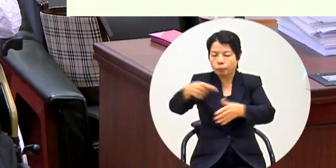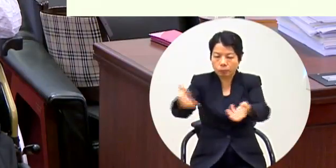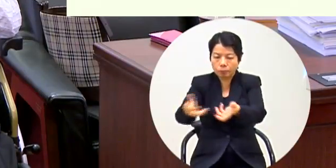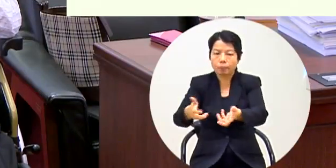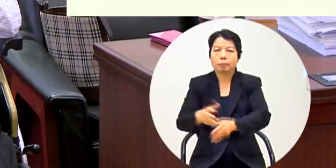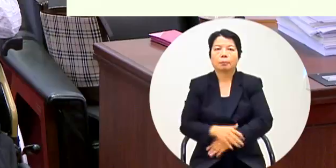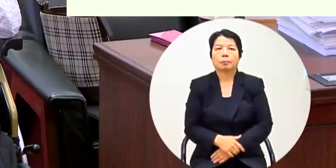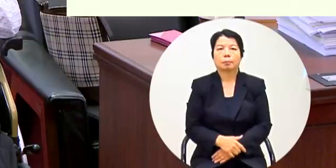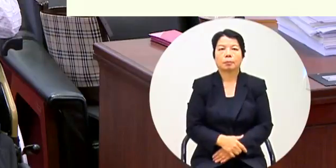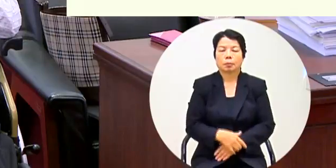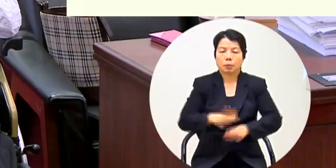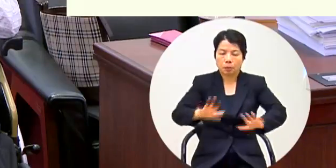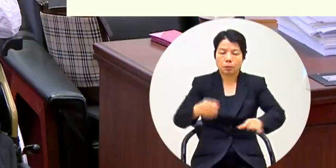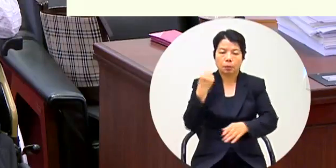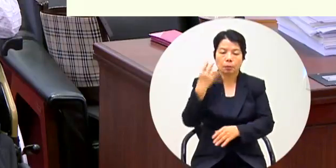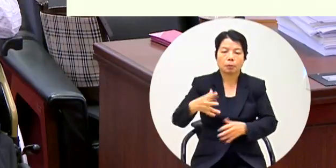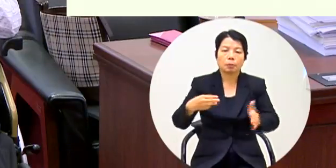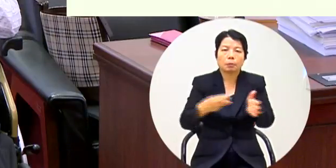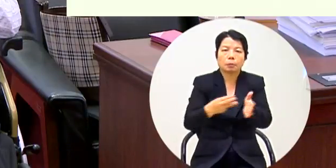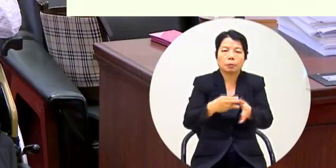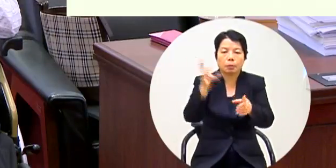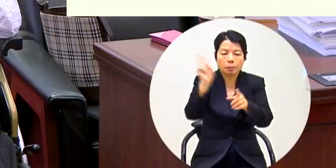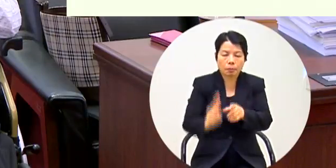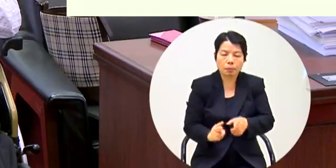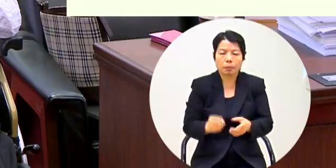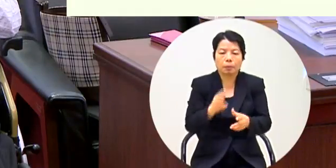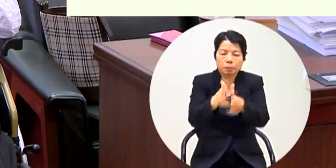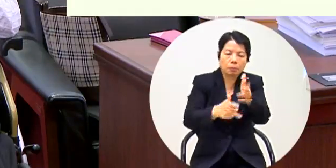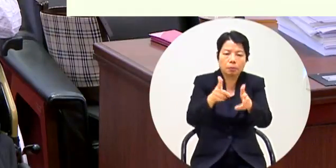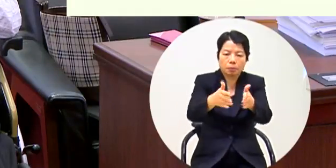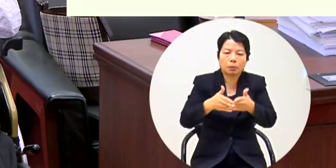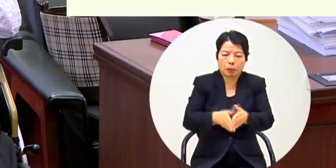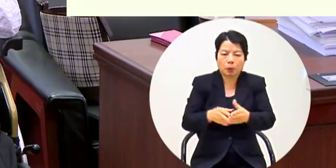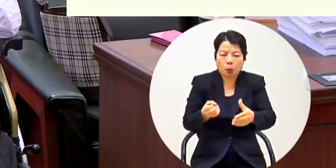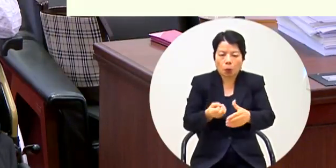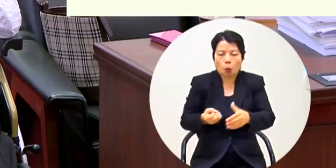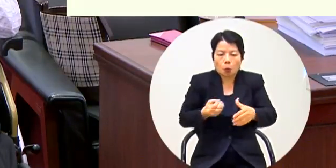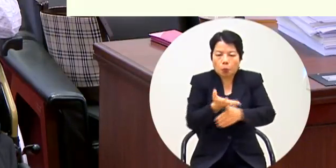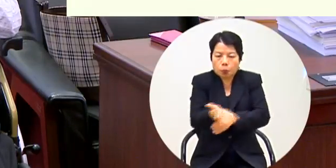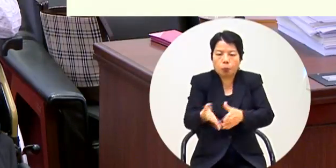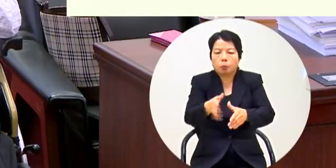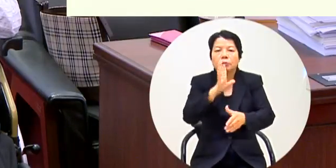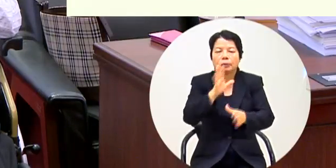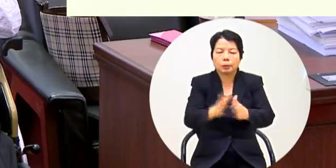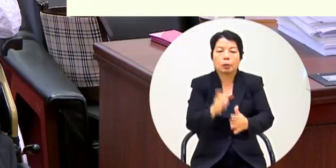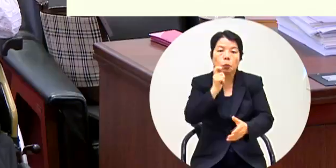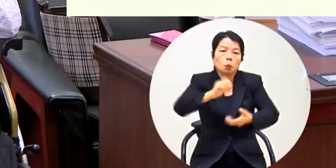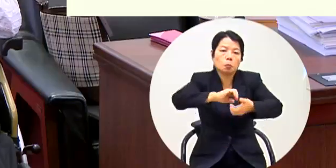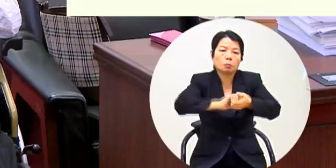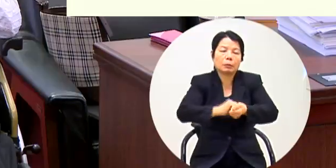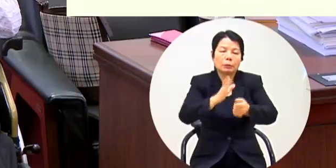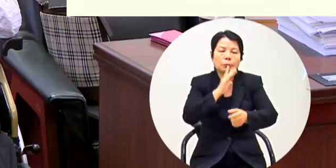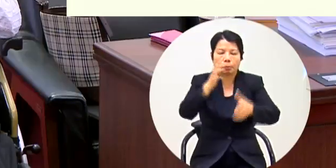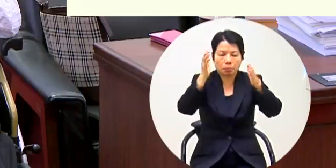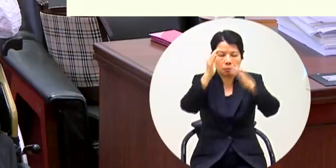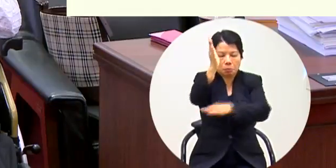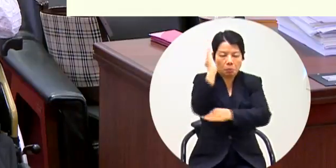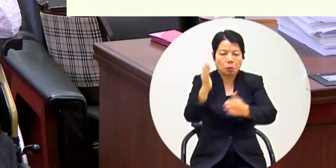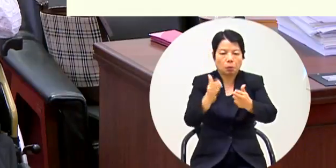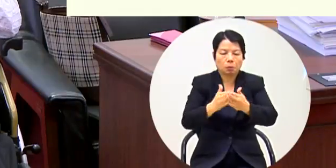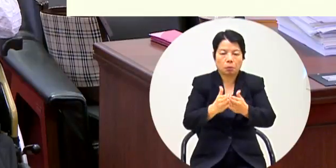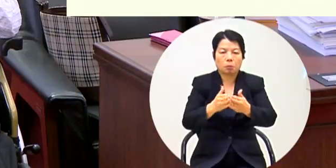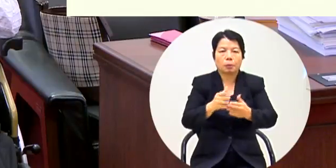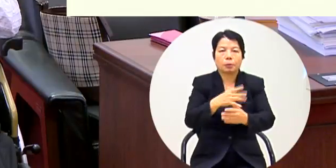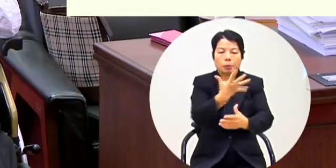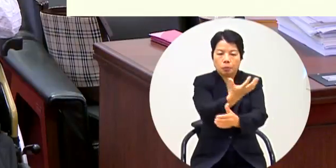的粒状物哈排放出来是我们高雄市列管的固定污染源排放总量的19%，那硫氧化物